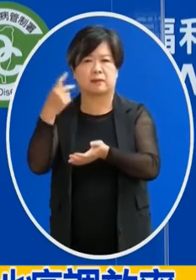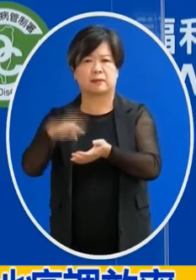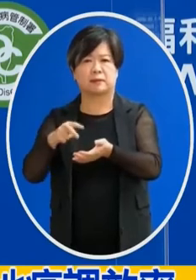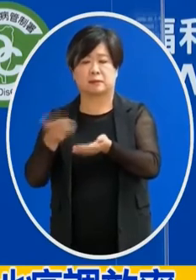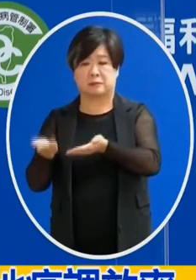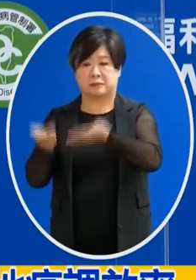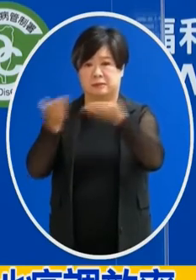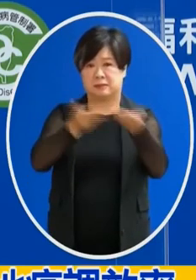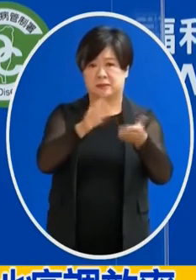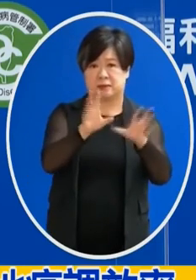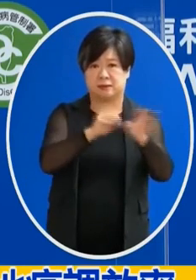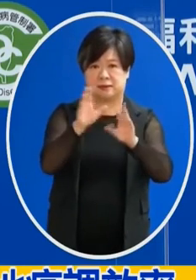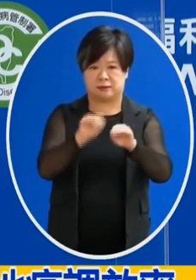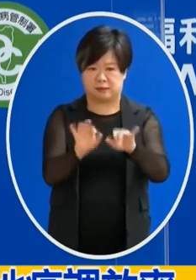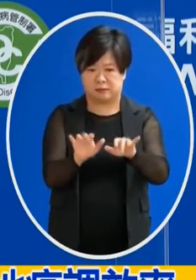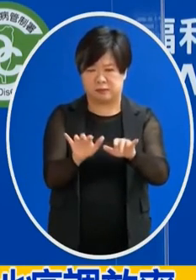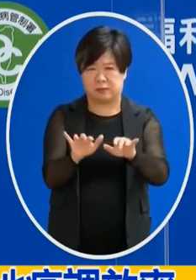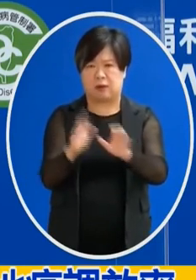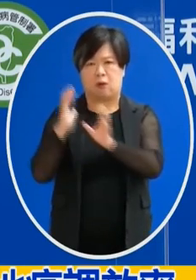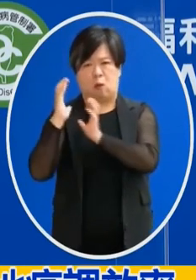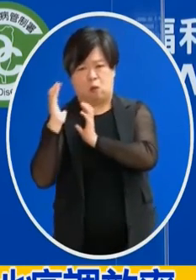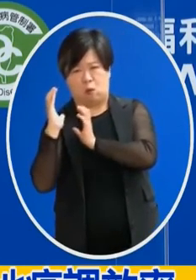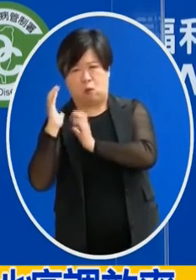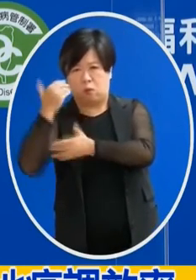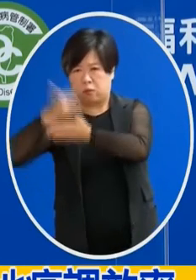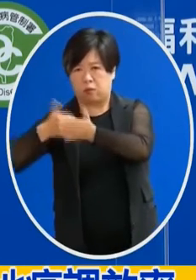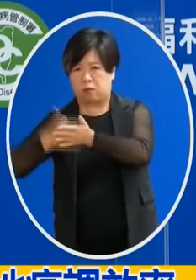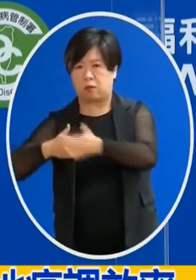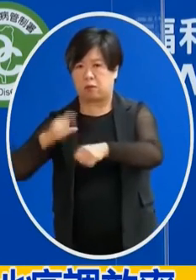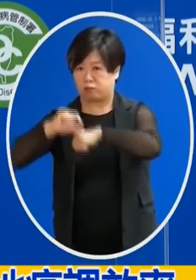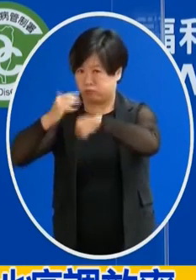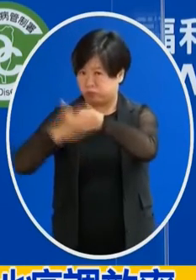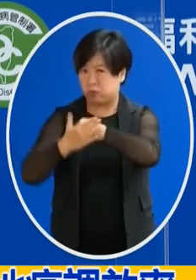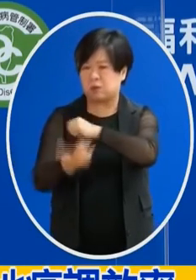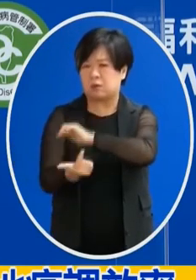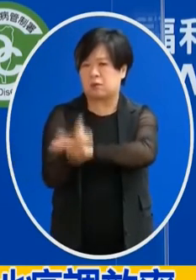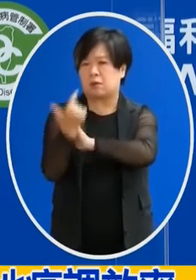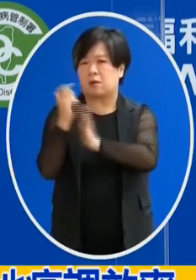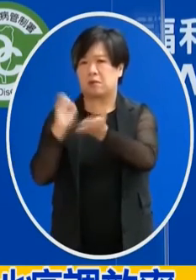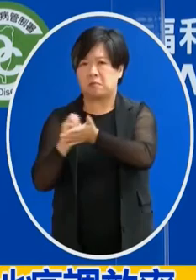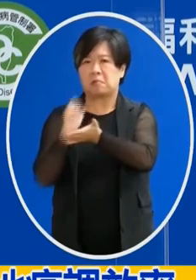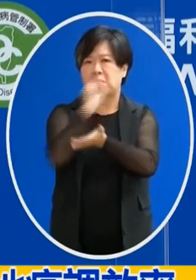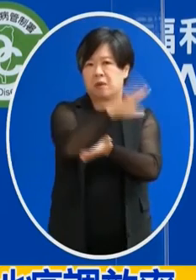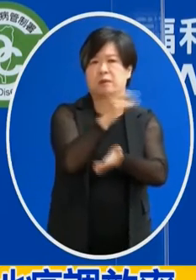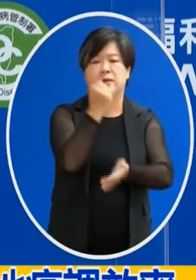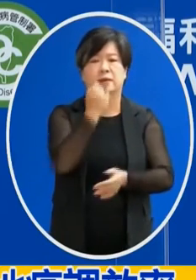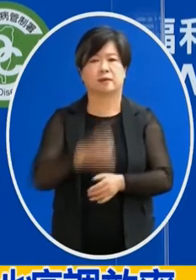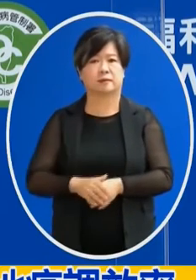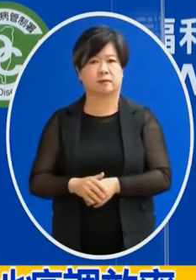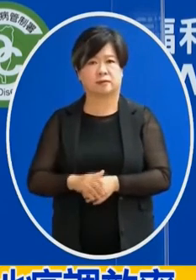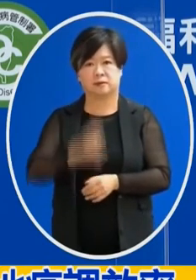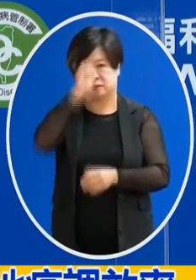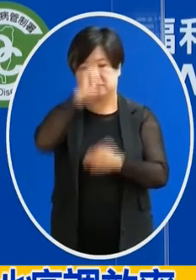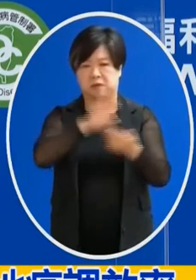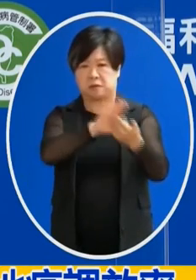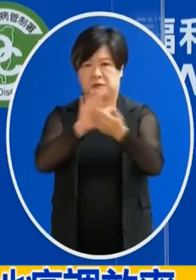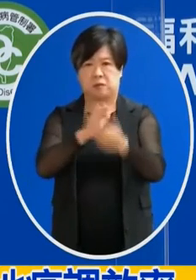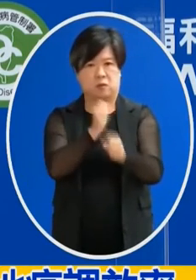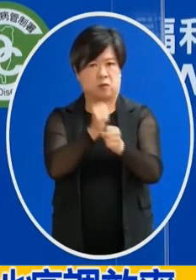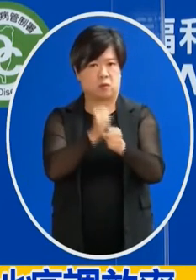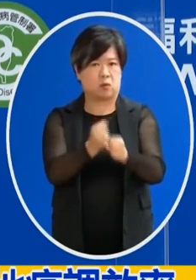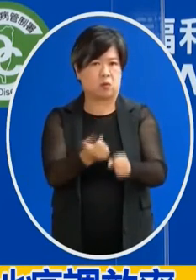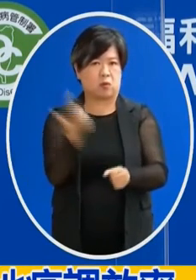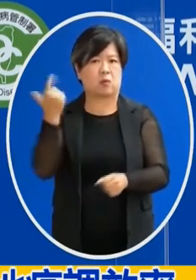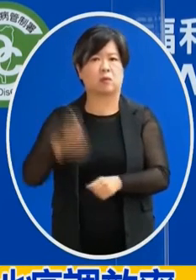验资料的登打负担哈，那快速的传递检验的结果，以利采取防治工作，加速